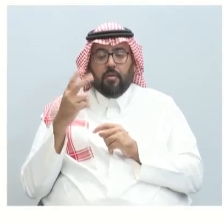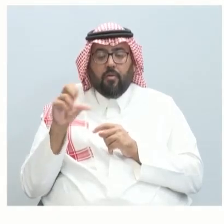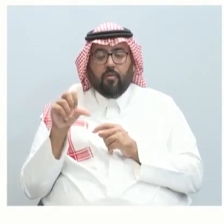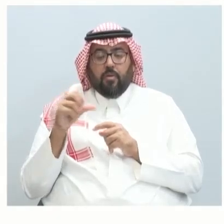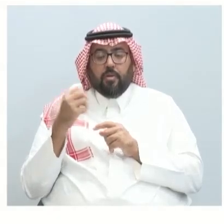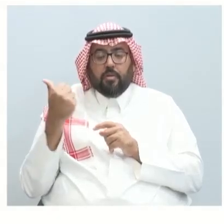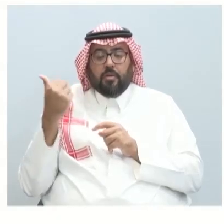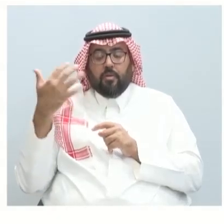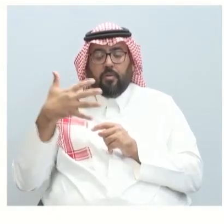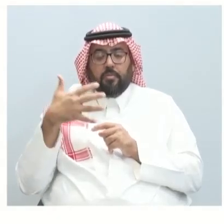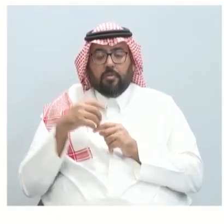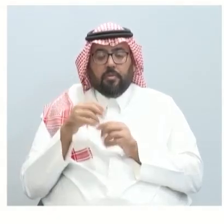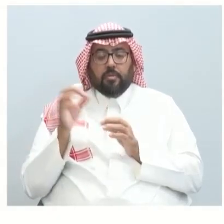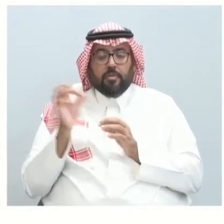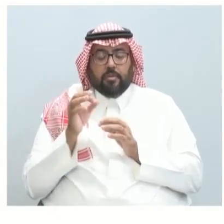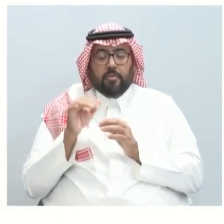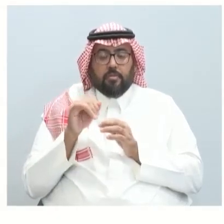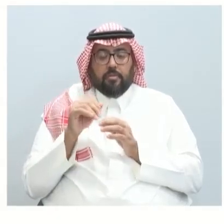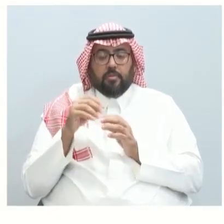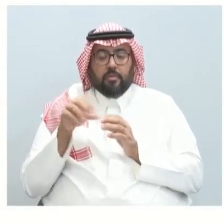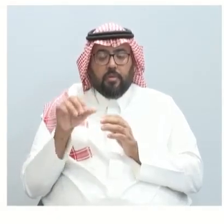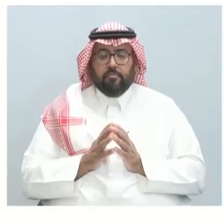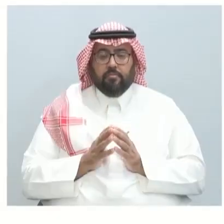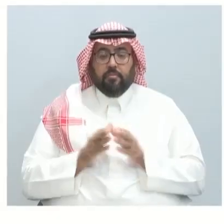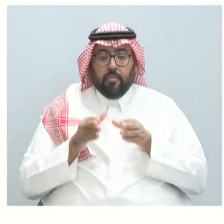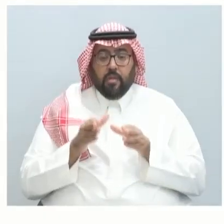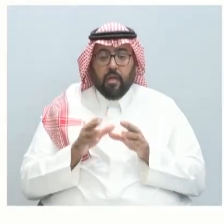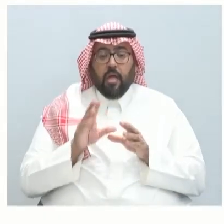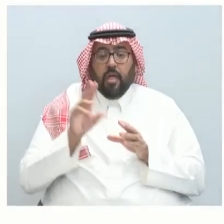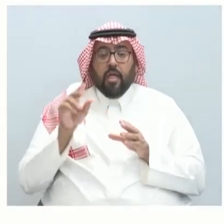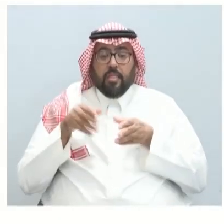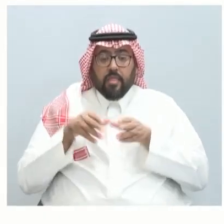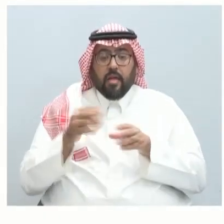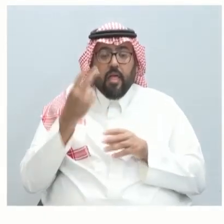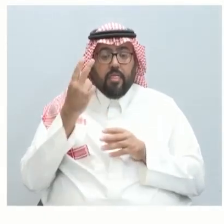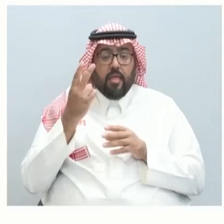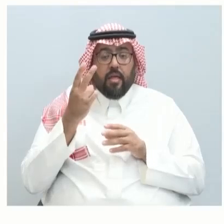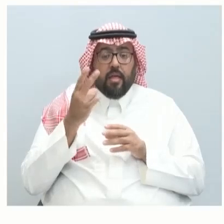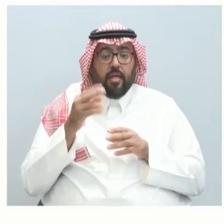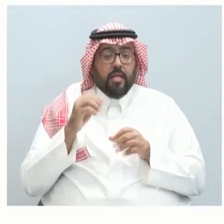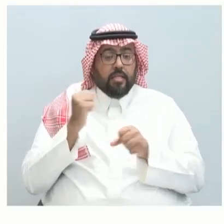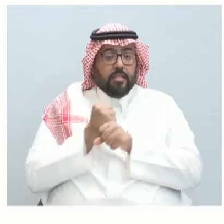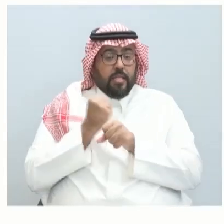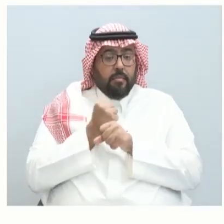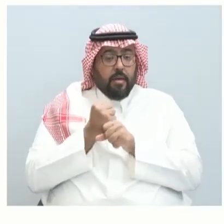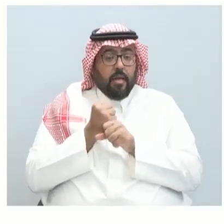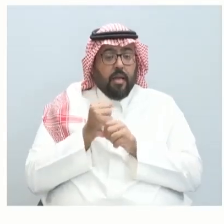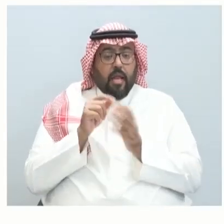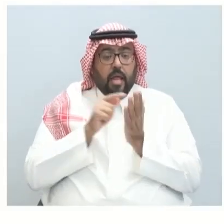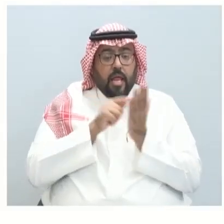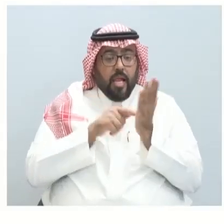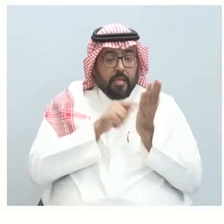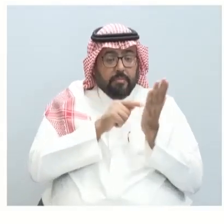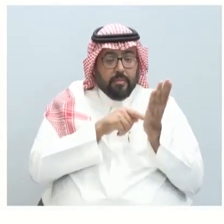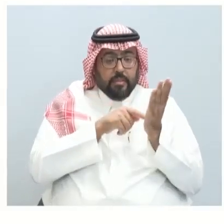12.56 جزءا من مئه هذه الطريقه الاولى بالطريقه الثانيه ابنائي بناتي استطيع ان استعمل الاله